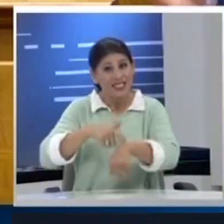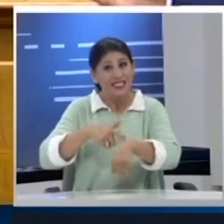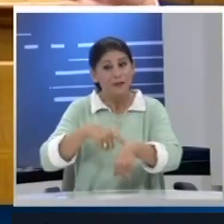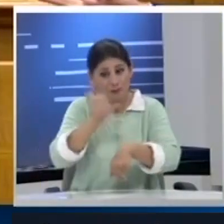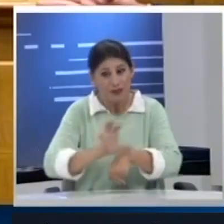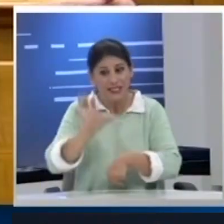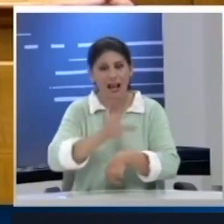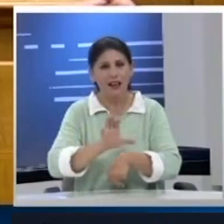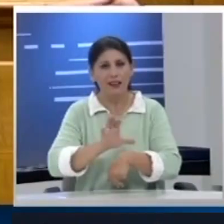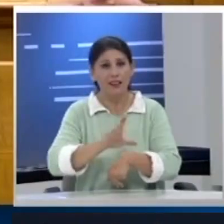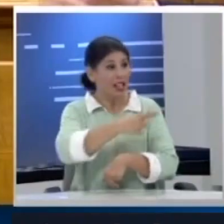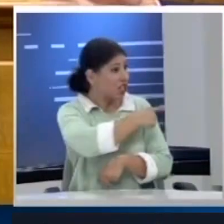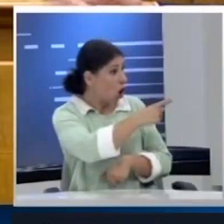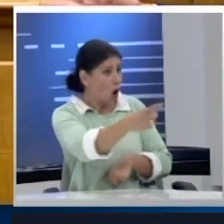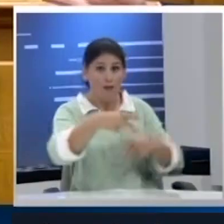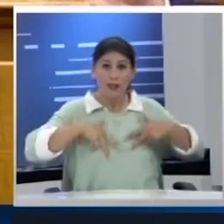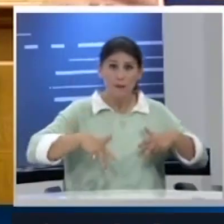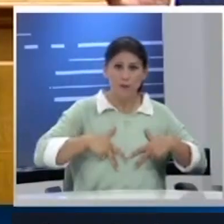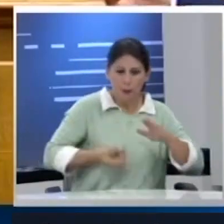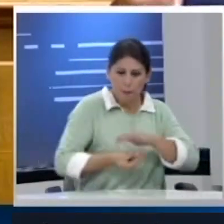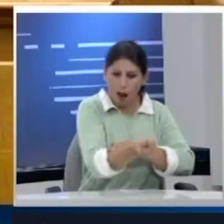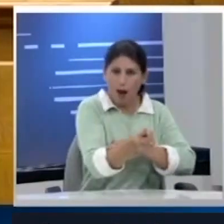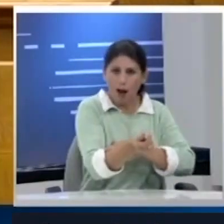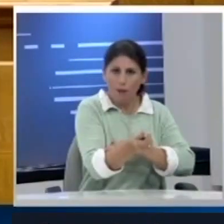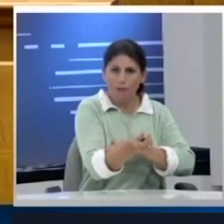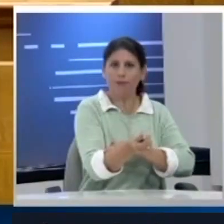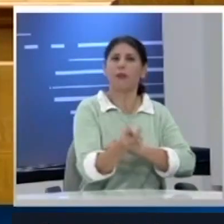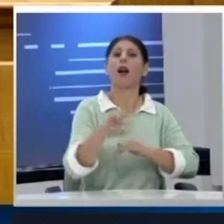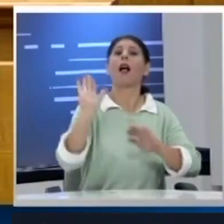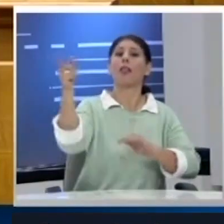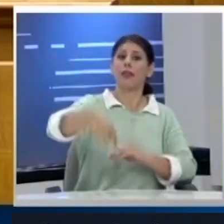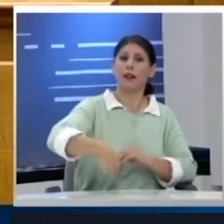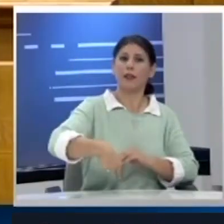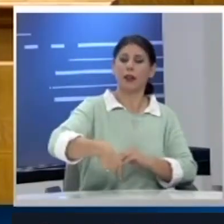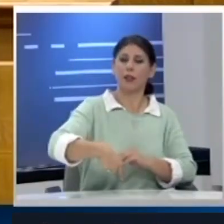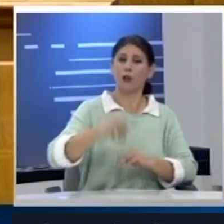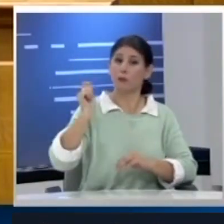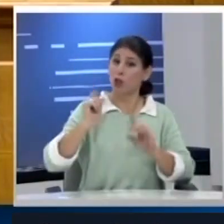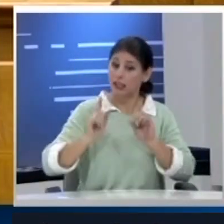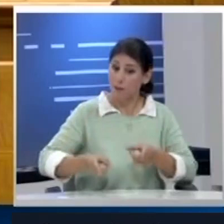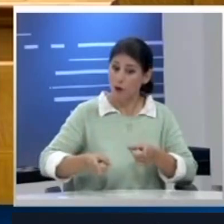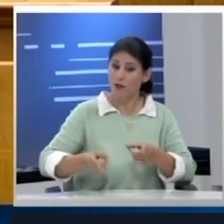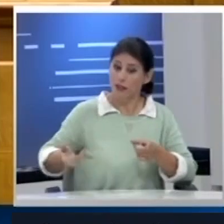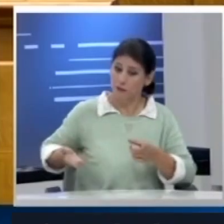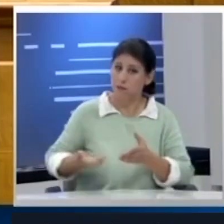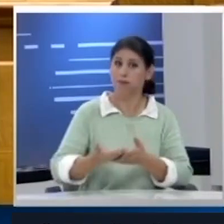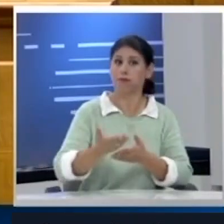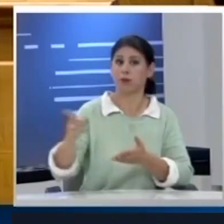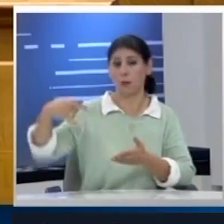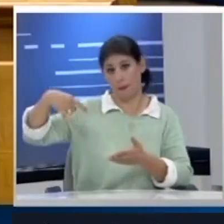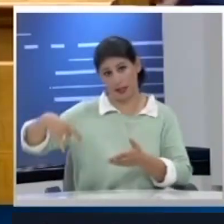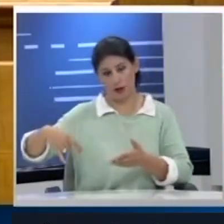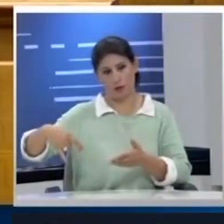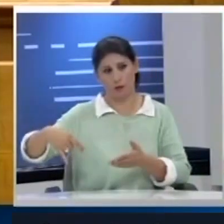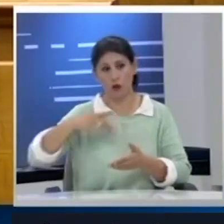Και αυτοί που το βάλαν στα πόδια σήμερα και δεν ήρθαν σε αυτήν την αίθουσα να υπερασπιστούν την πολιτική τους απόφαση, προκειμένου